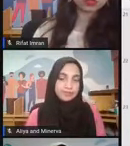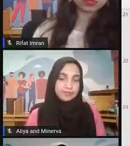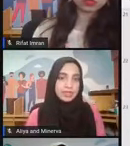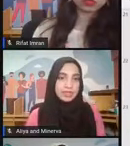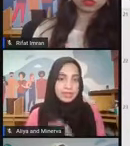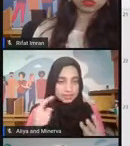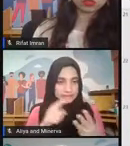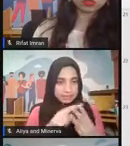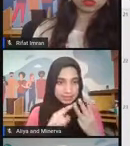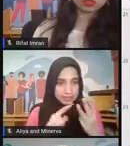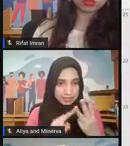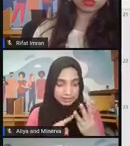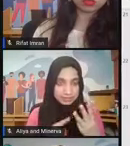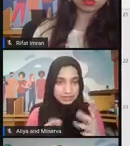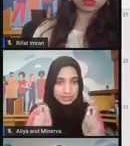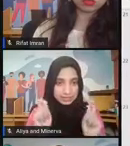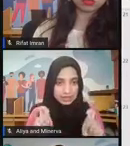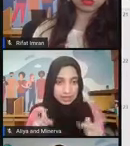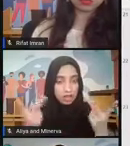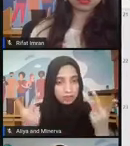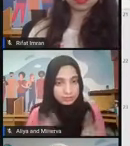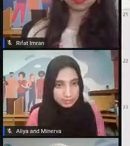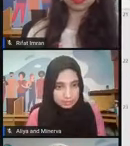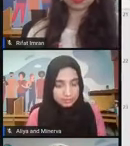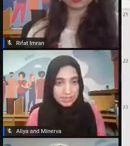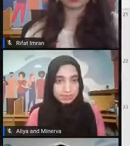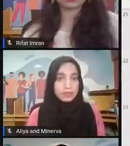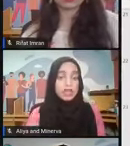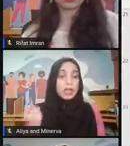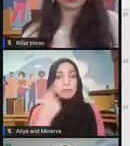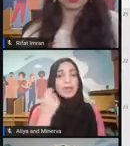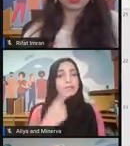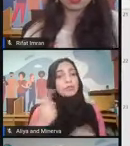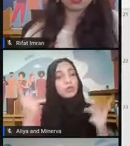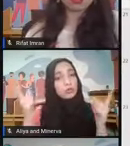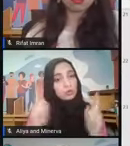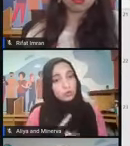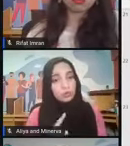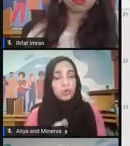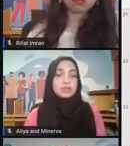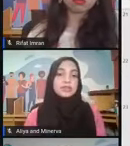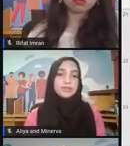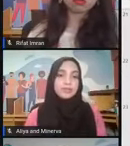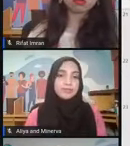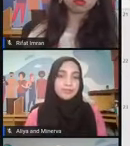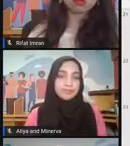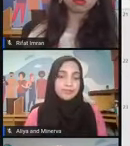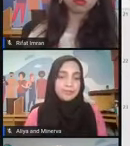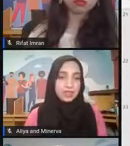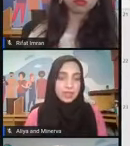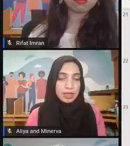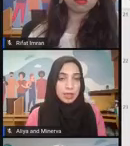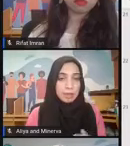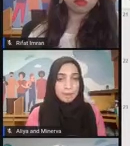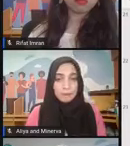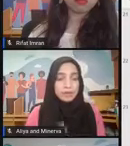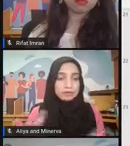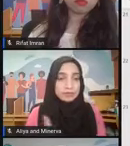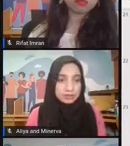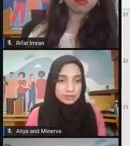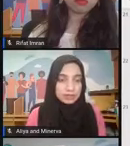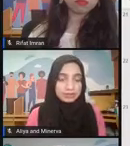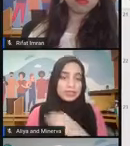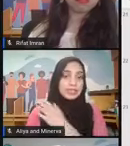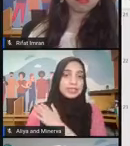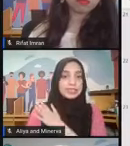आपने करनी है व्हाइल यू आर लाइंग डाउन एंड यू आर एग्जामिनिंग योर ब्रेस्ट. फिर इसके अलावा क्या करना है, अब जब एक साइड ऑफ द ब्रेस्ट हो गया है,